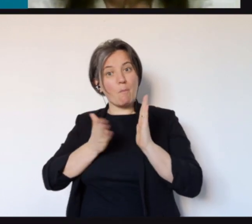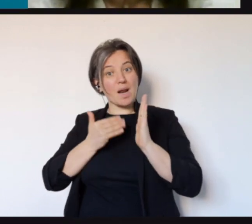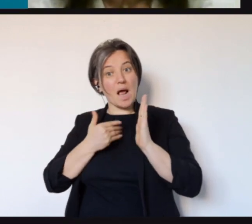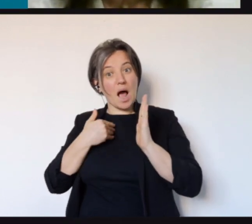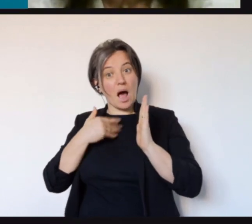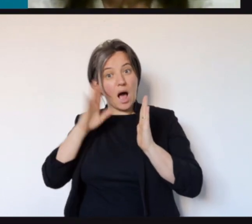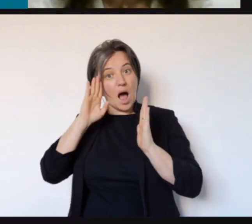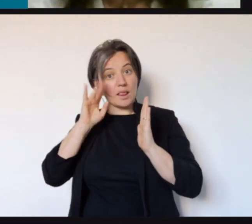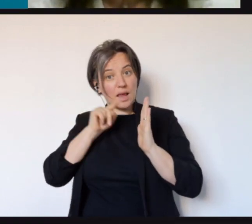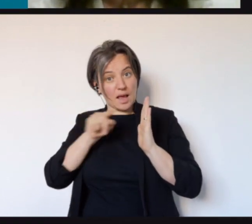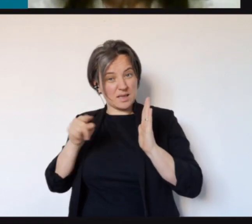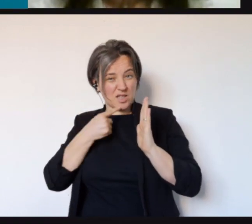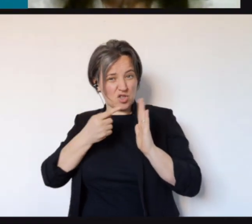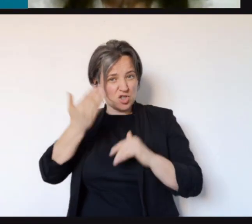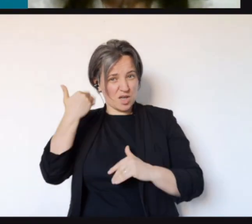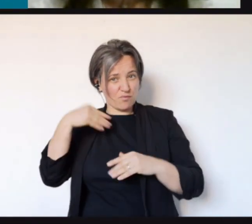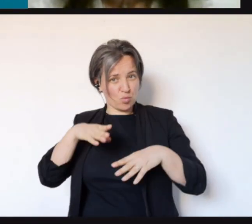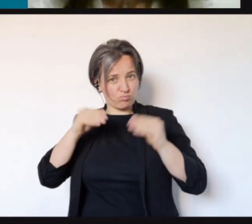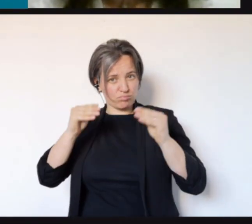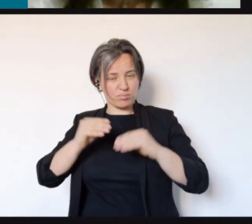l'aspetto della precauzione.